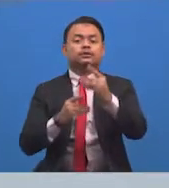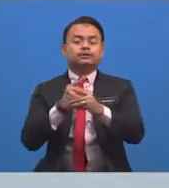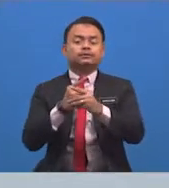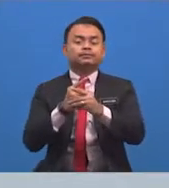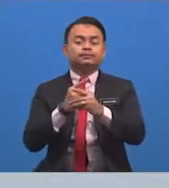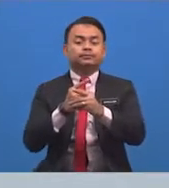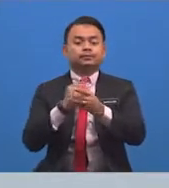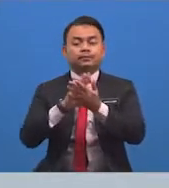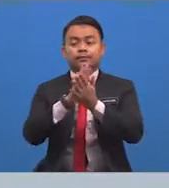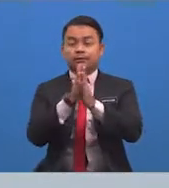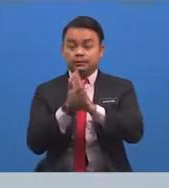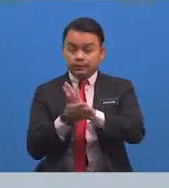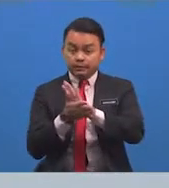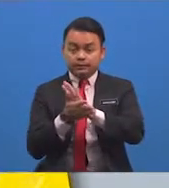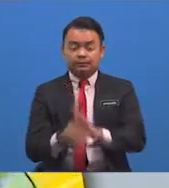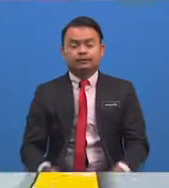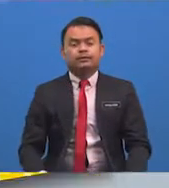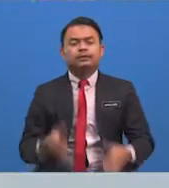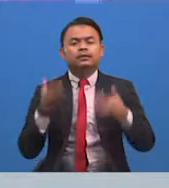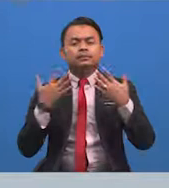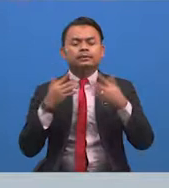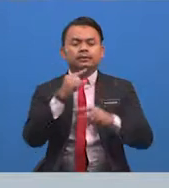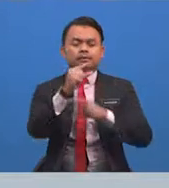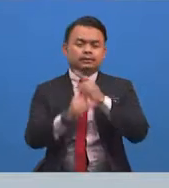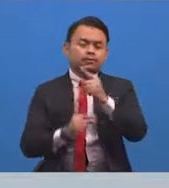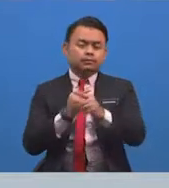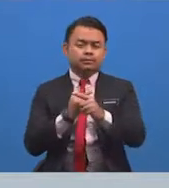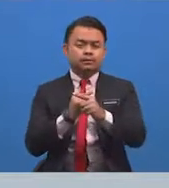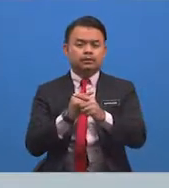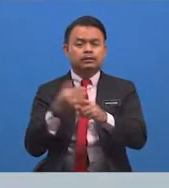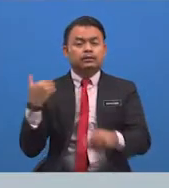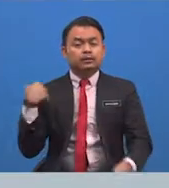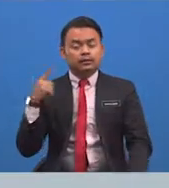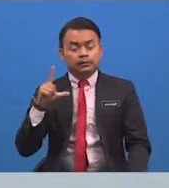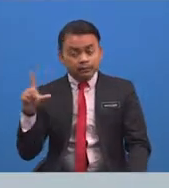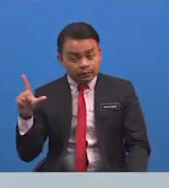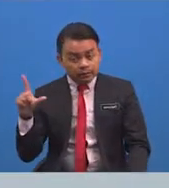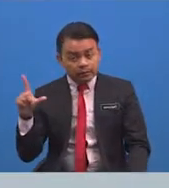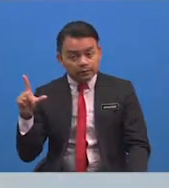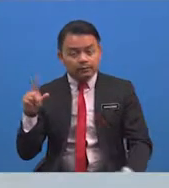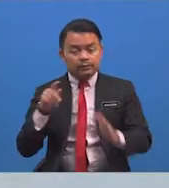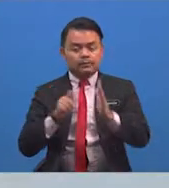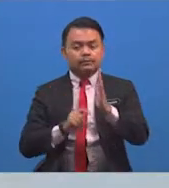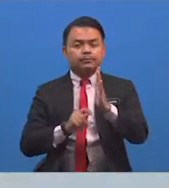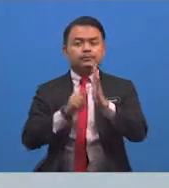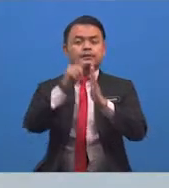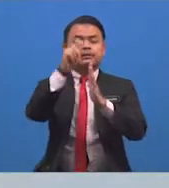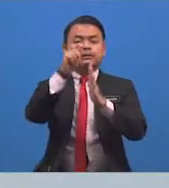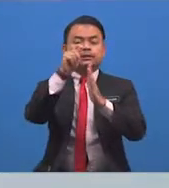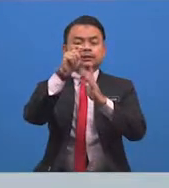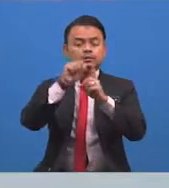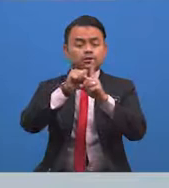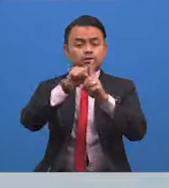Oleh yang demikian, pemanasan global ialah peningkatan suhu atmosfera